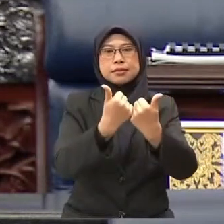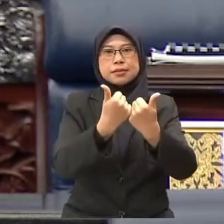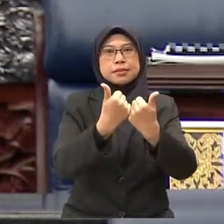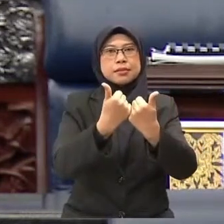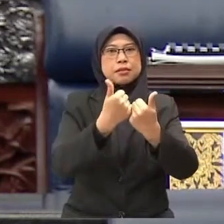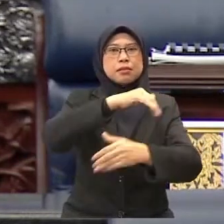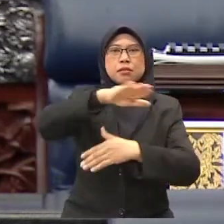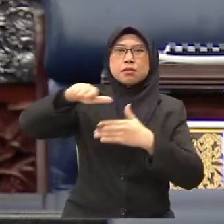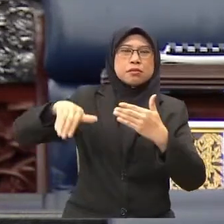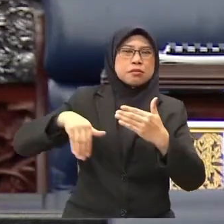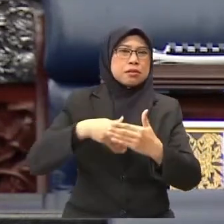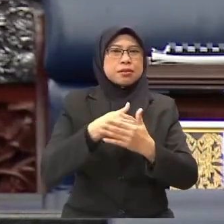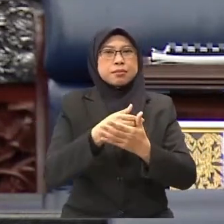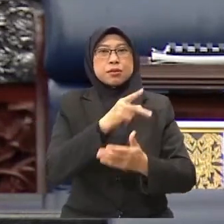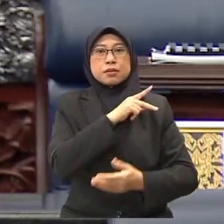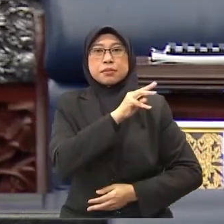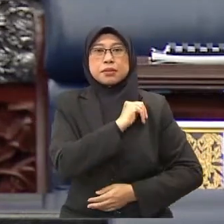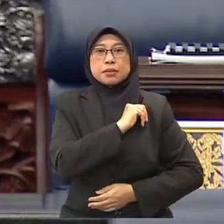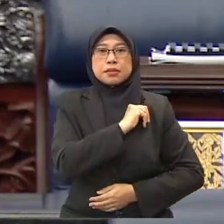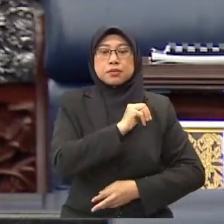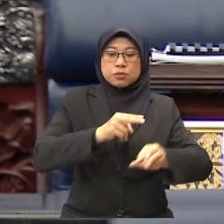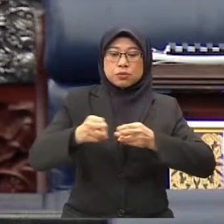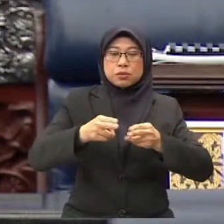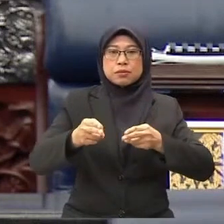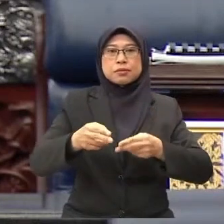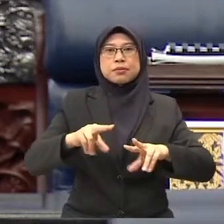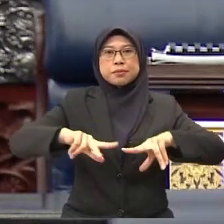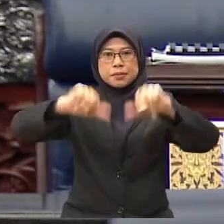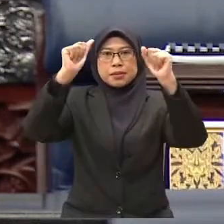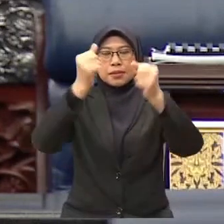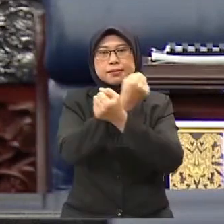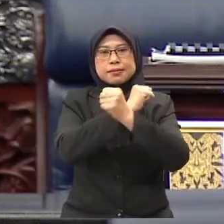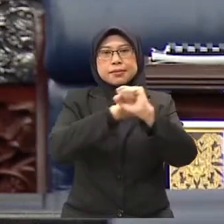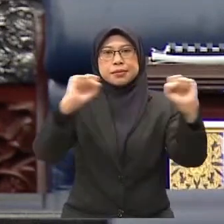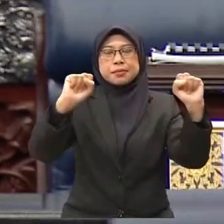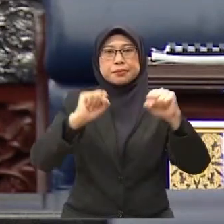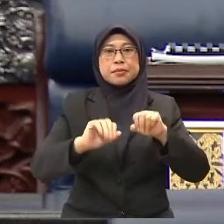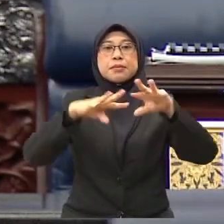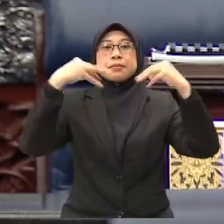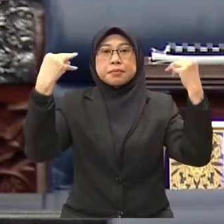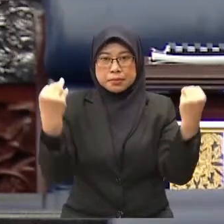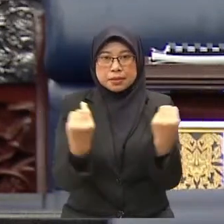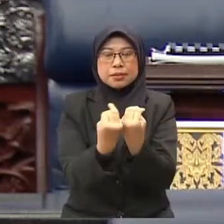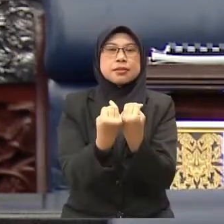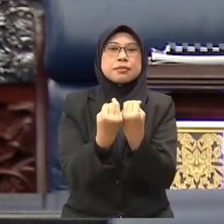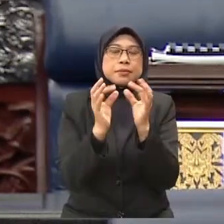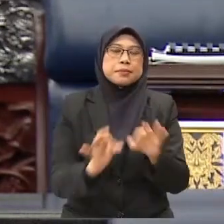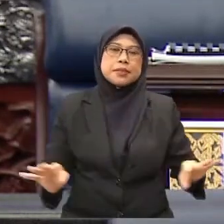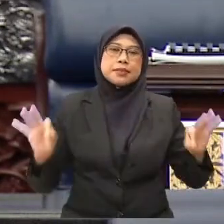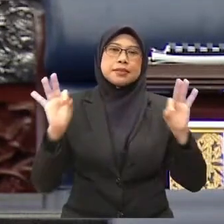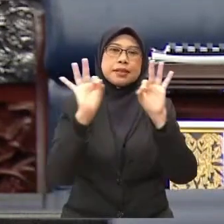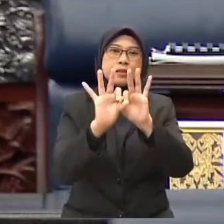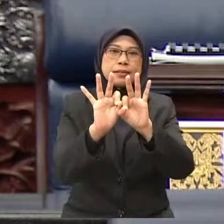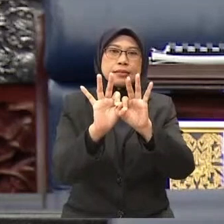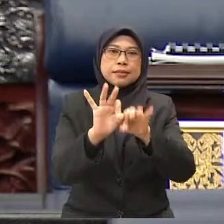merentas kementerian dalam usaha kita meningkatkan kesiapsiagaan ini, komponen masyarakat juga adalah amat penting.